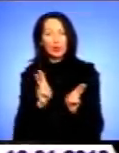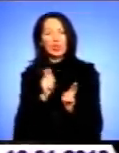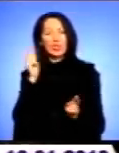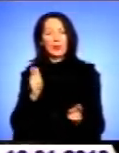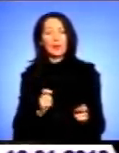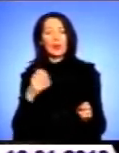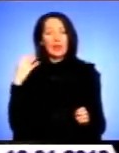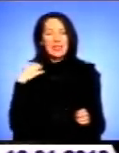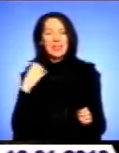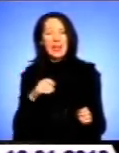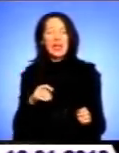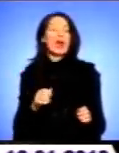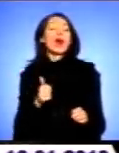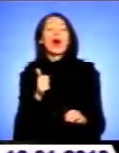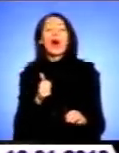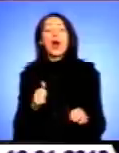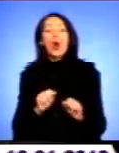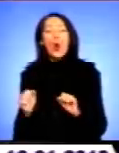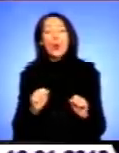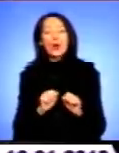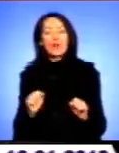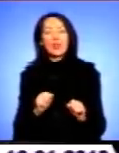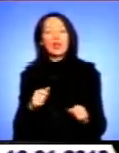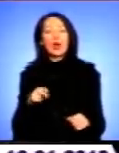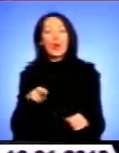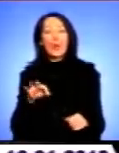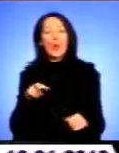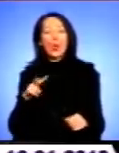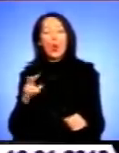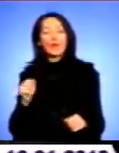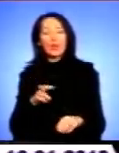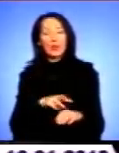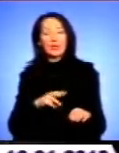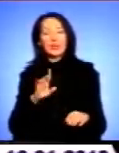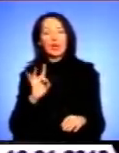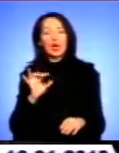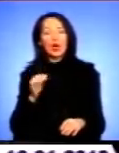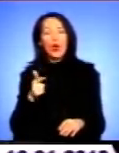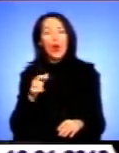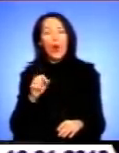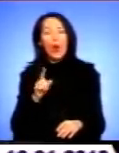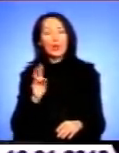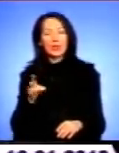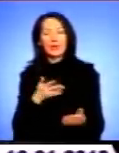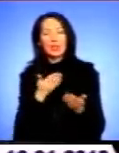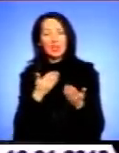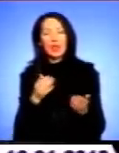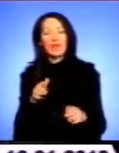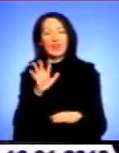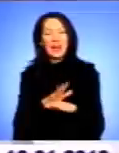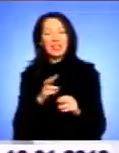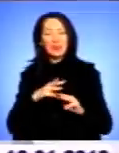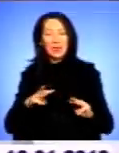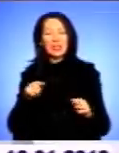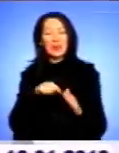організованою злочинністю МВС України, полковник міліції Станіслав Рогозін. Він зачитав наказ міністра внутрішніх справ України Анатолія